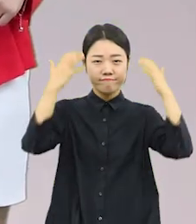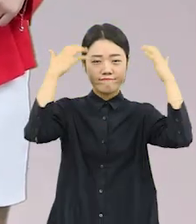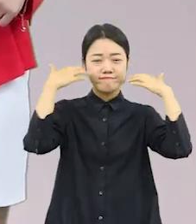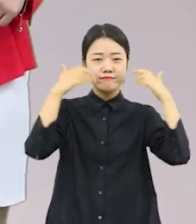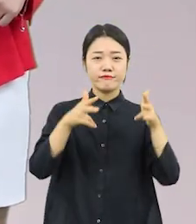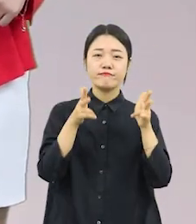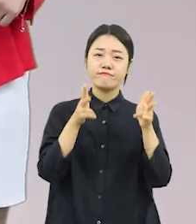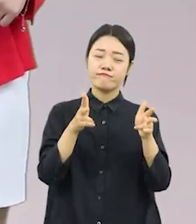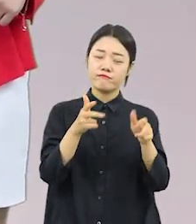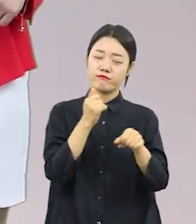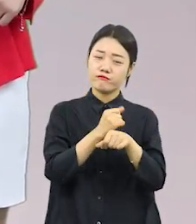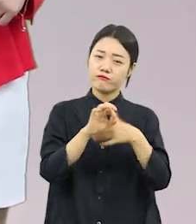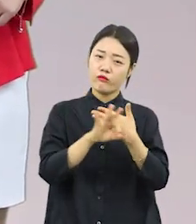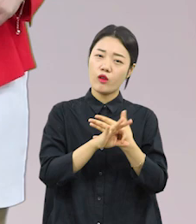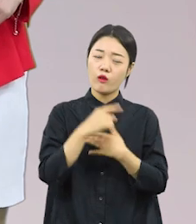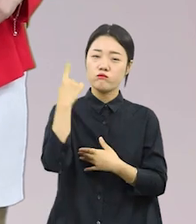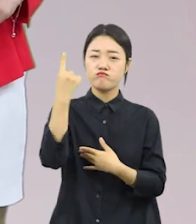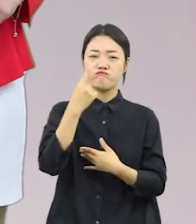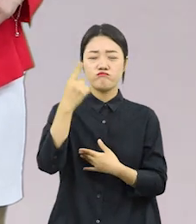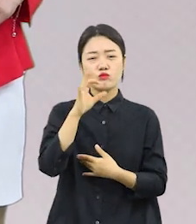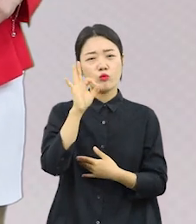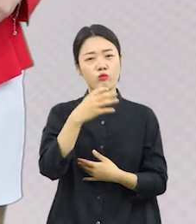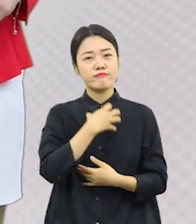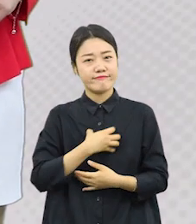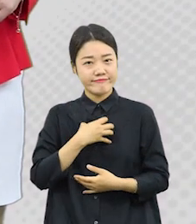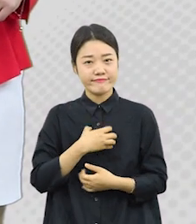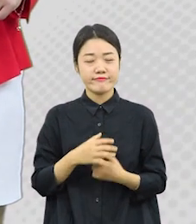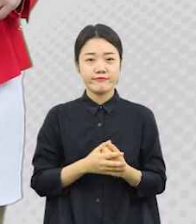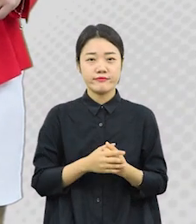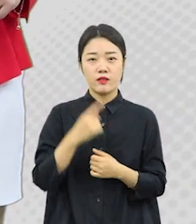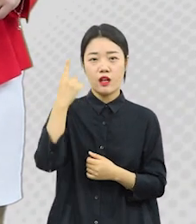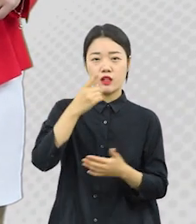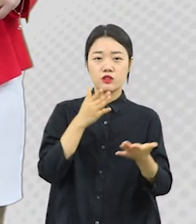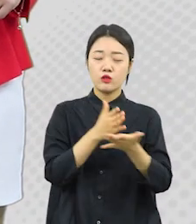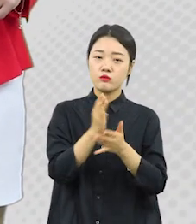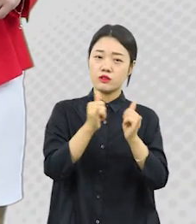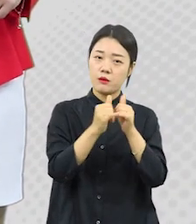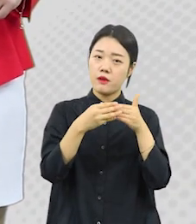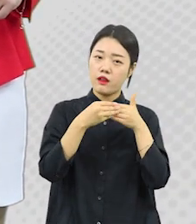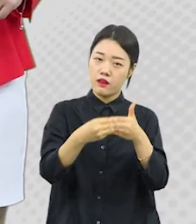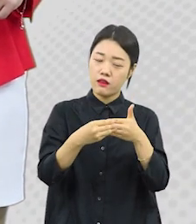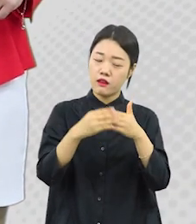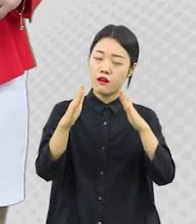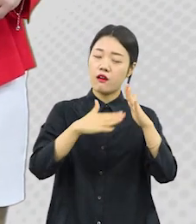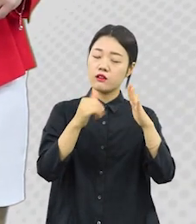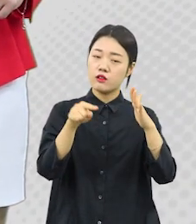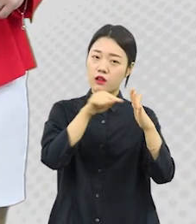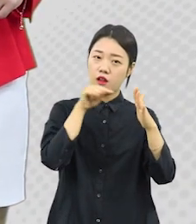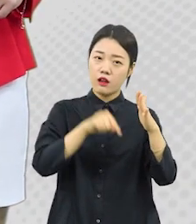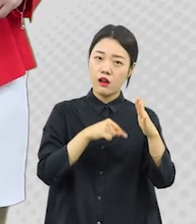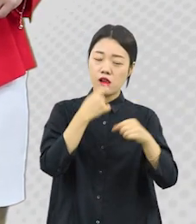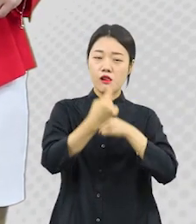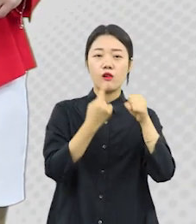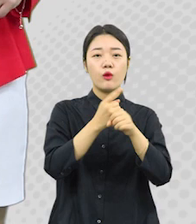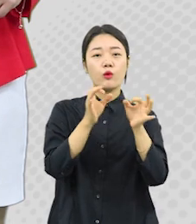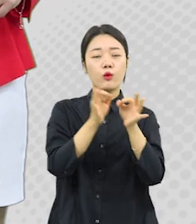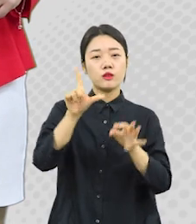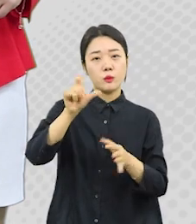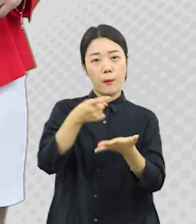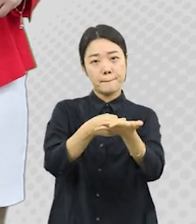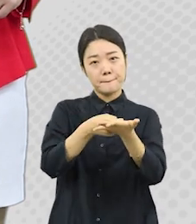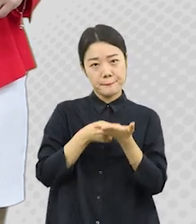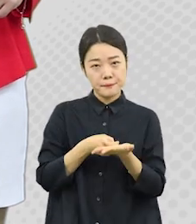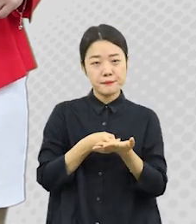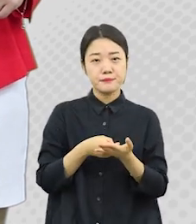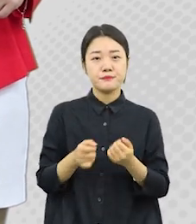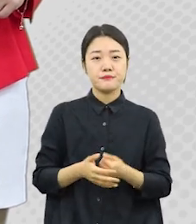여름철 에어컨을 틀자니 요금 걱정부터 듭니다. 에너지 전문가의 안내를 받은 한 가구가 한 해 동안 전기요금 15만